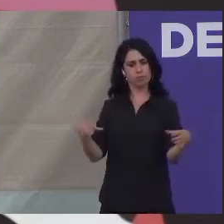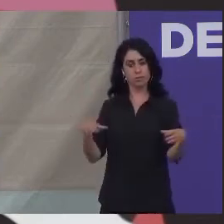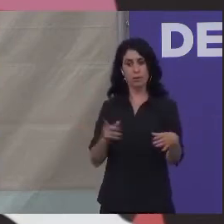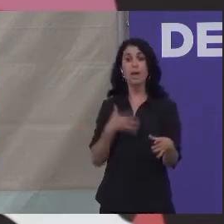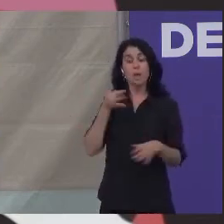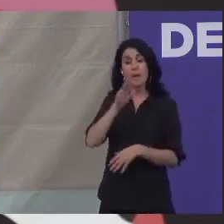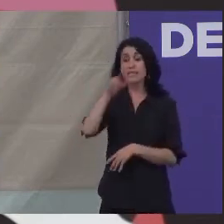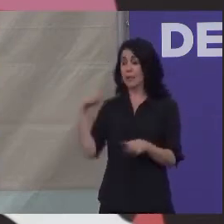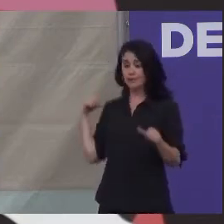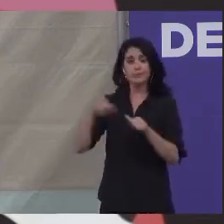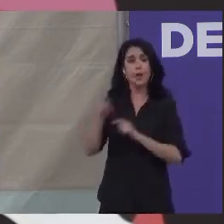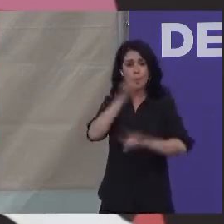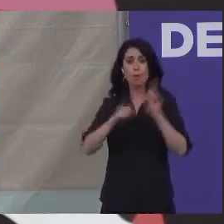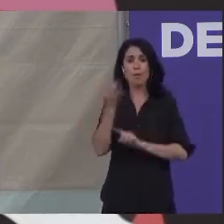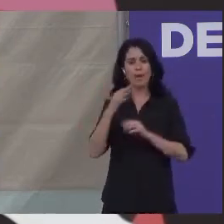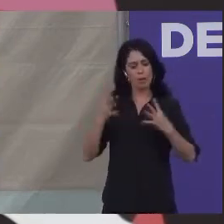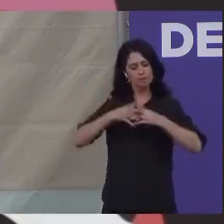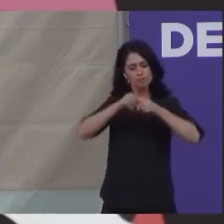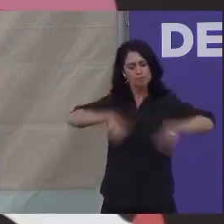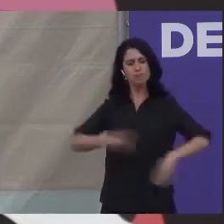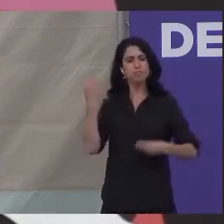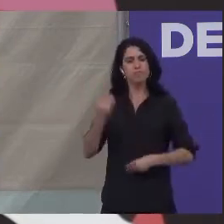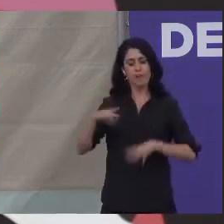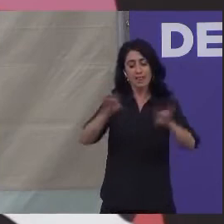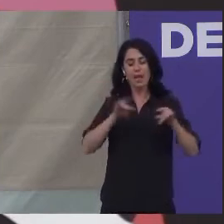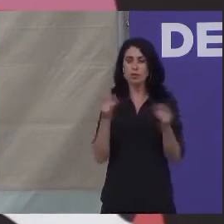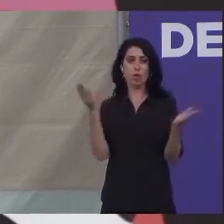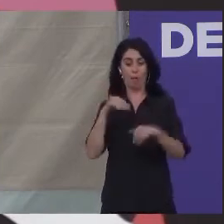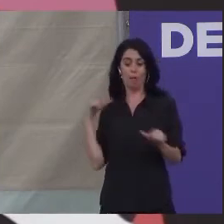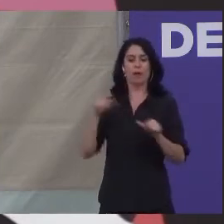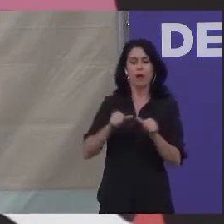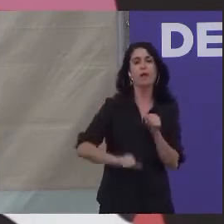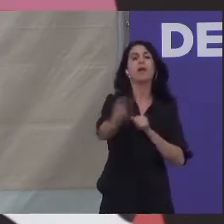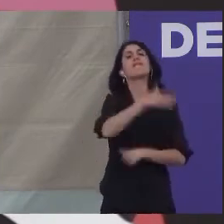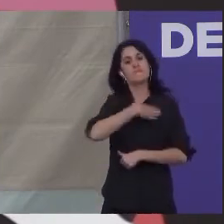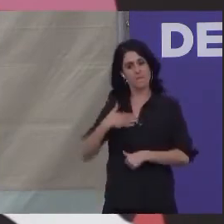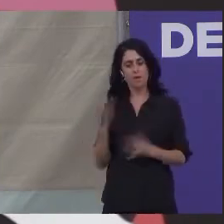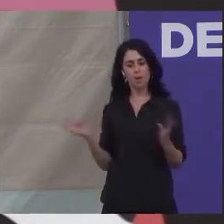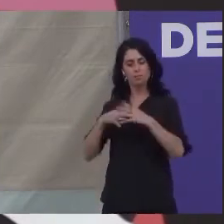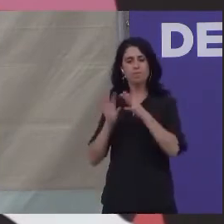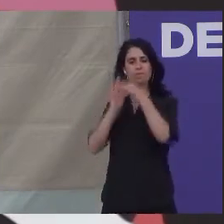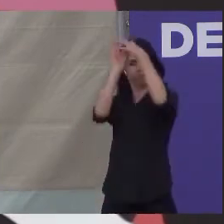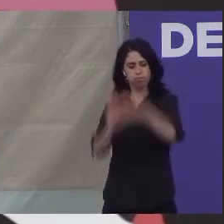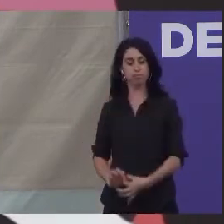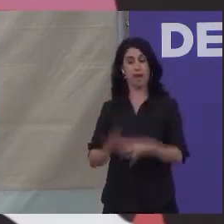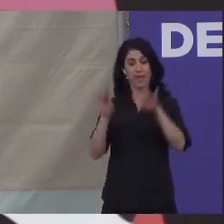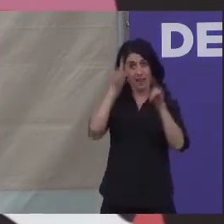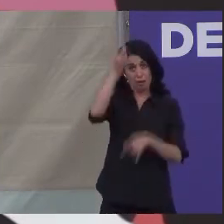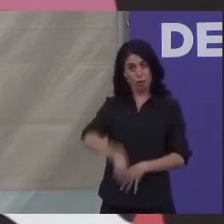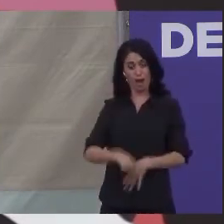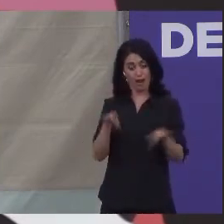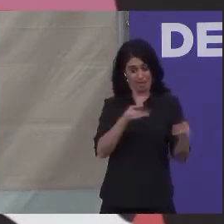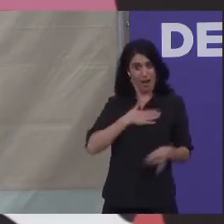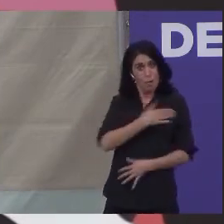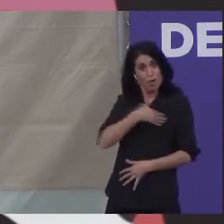una vertebració eficaç en tot el nostre territori. La vertebració territorial que volem per a la nostra terra també la